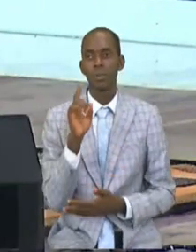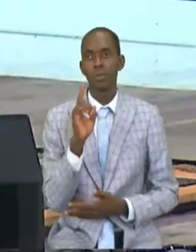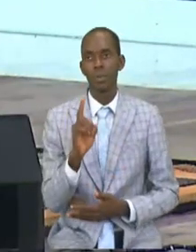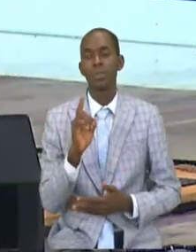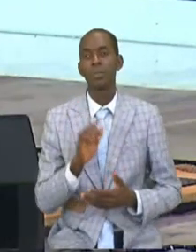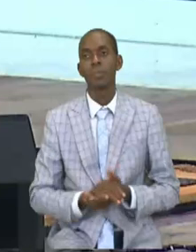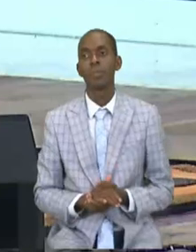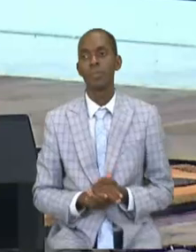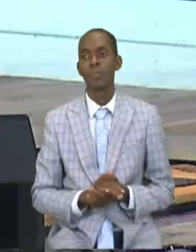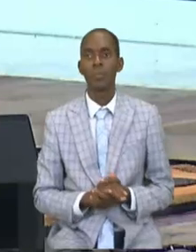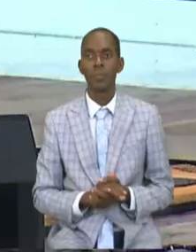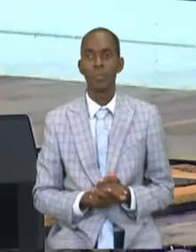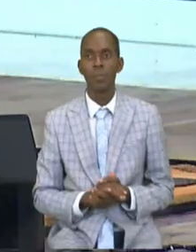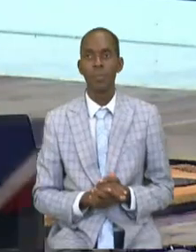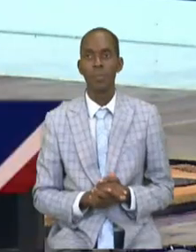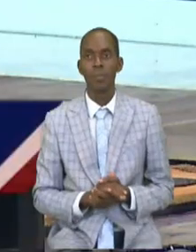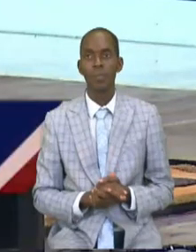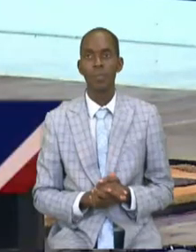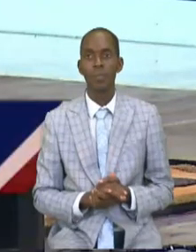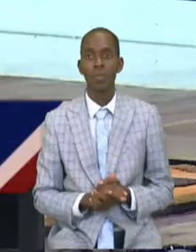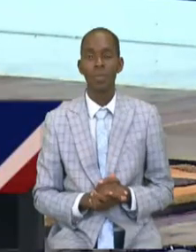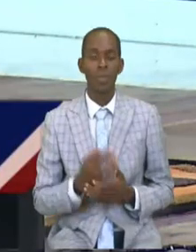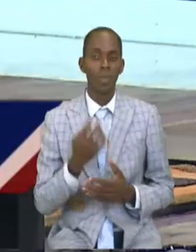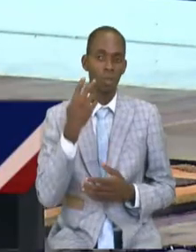1 Jean 3. 3.